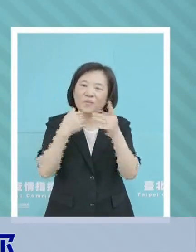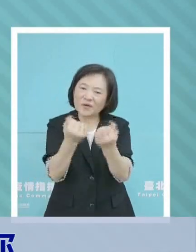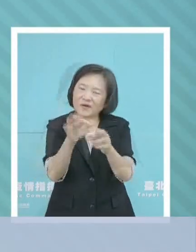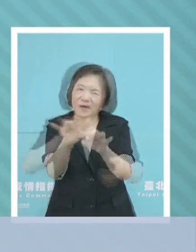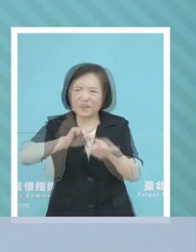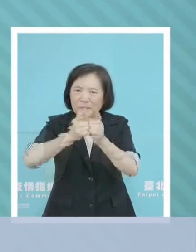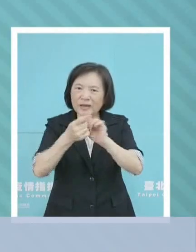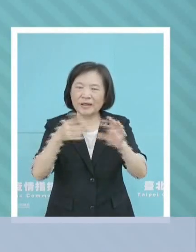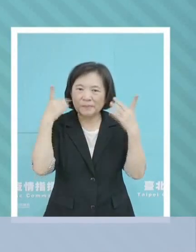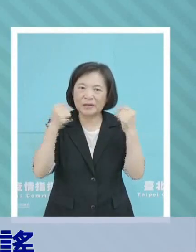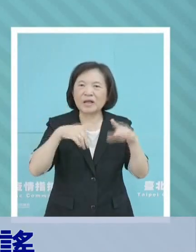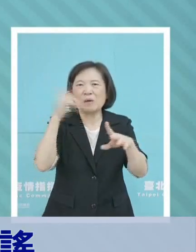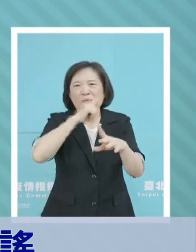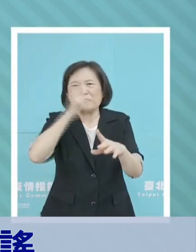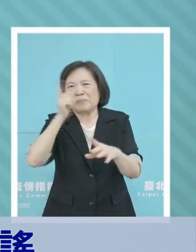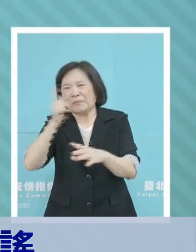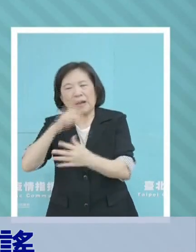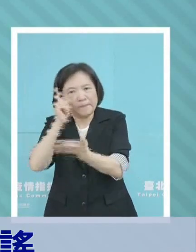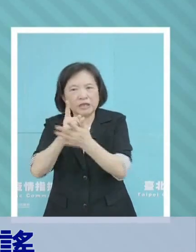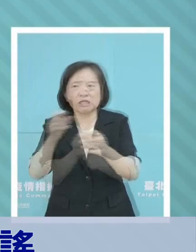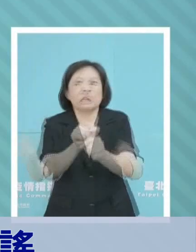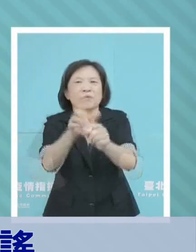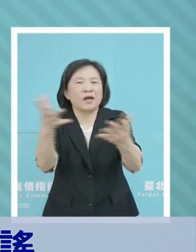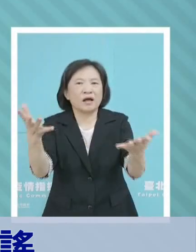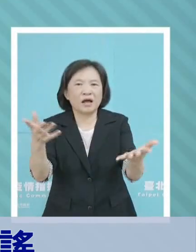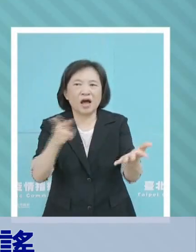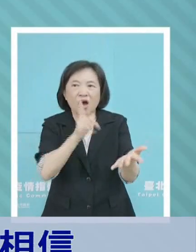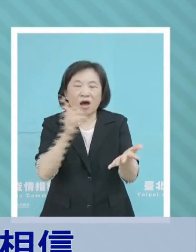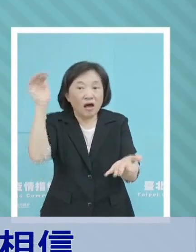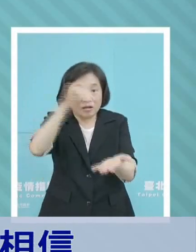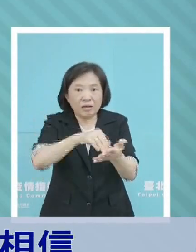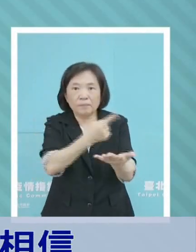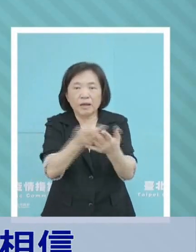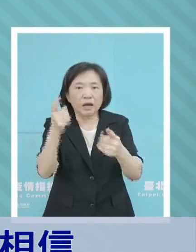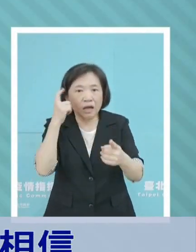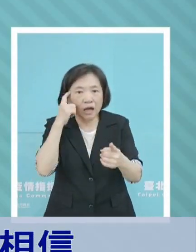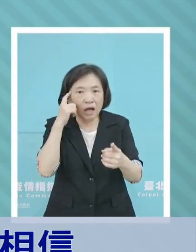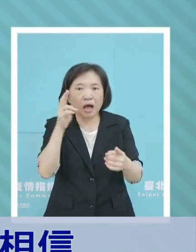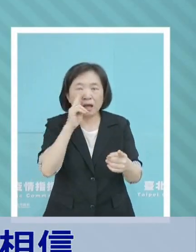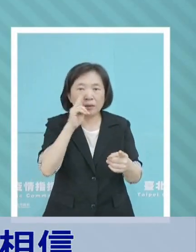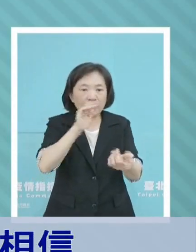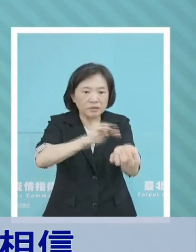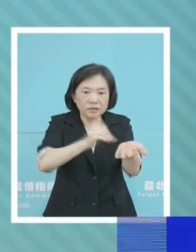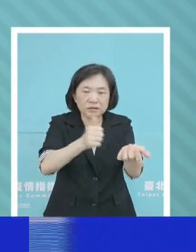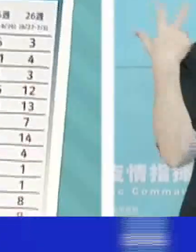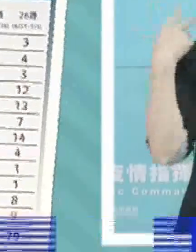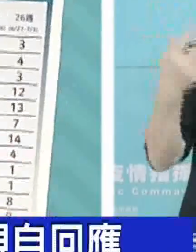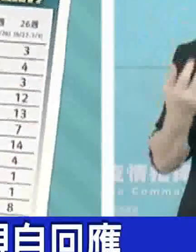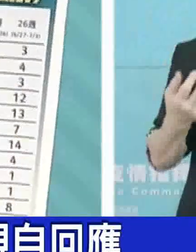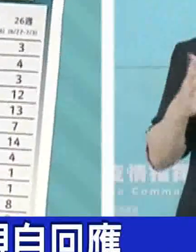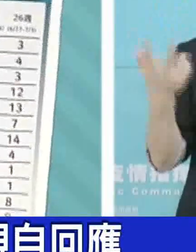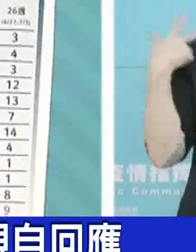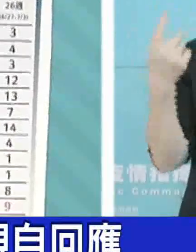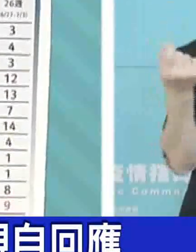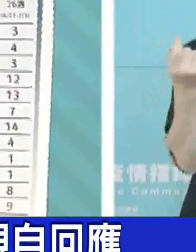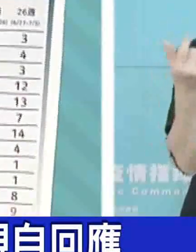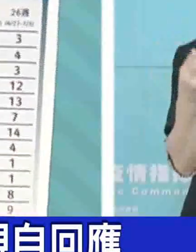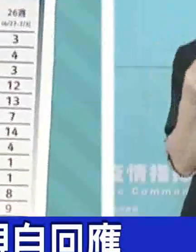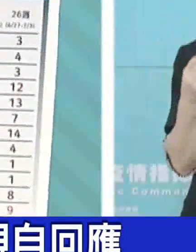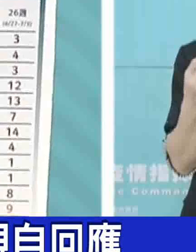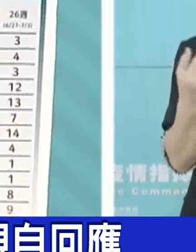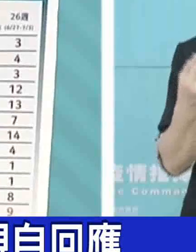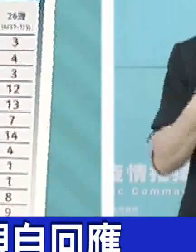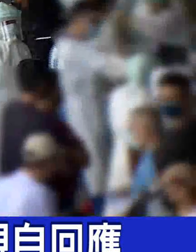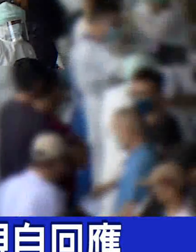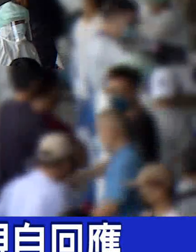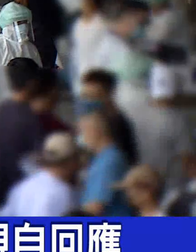意去多做一些。名嘴名代每天在那造谣，你讲到最后连知识分子都会相信。 一一回击外界指教，柯文哲秀出